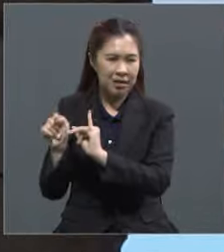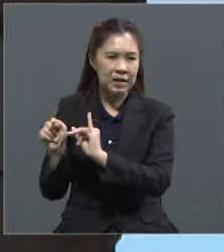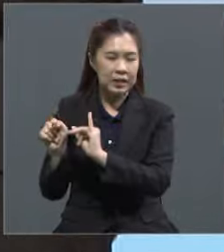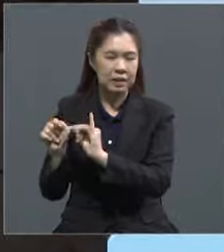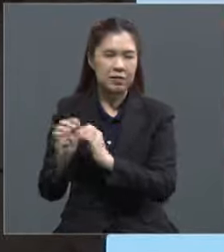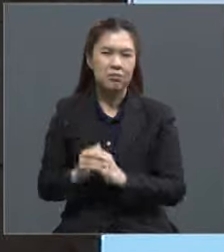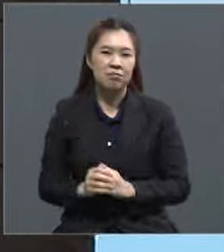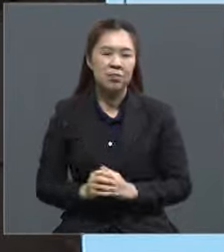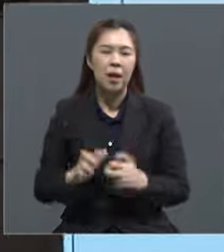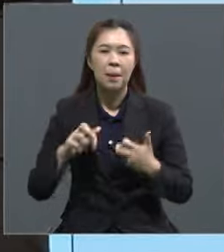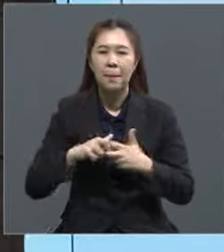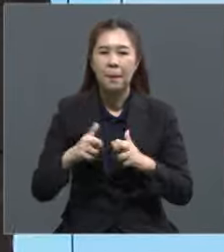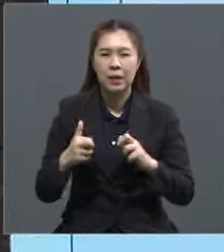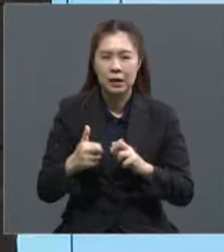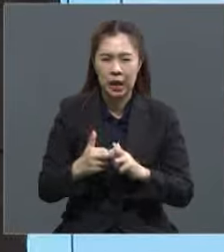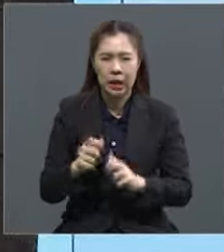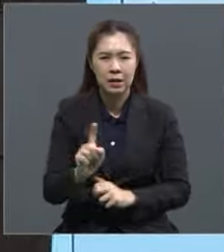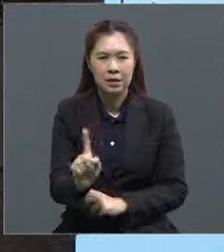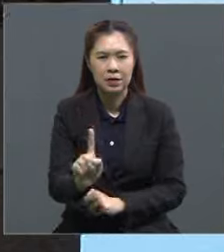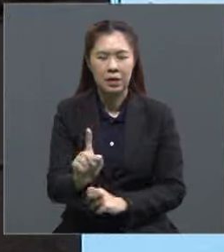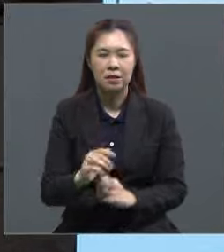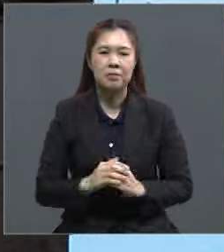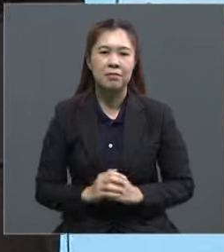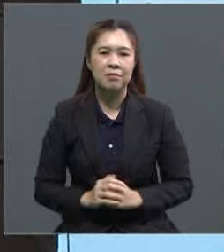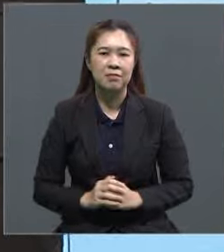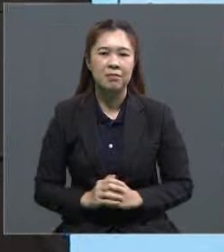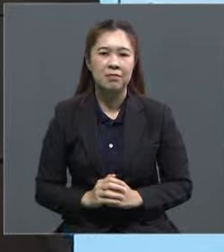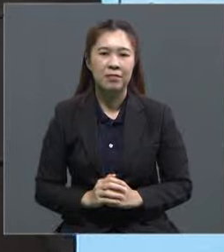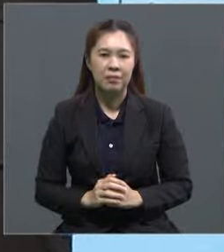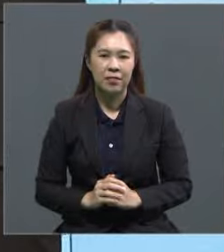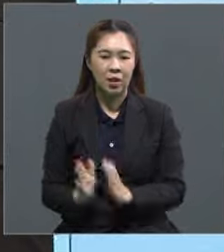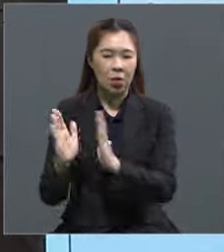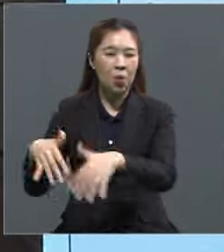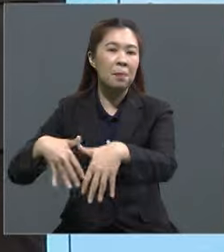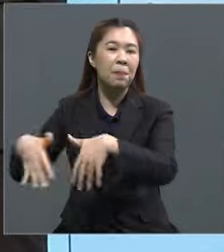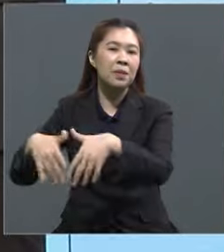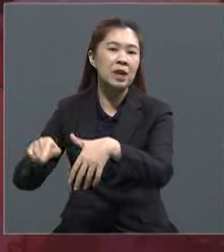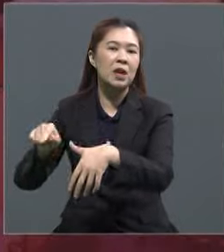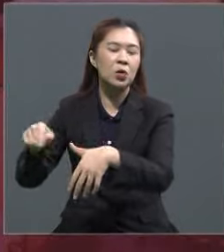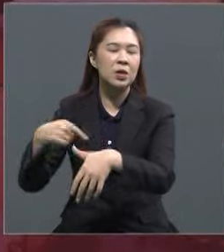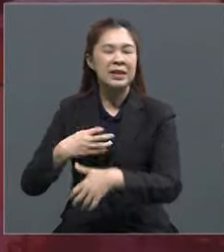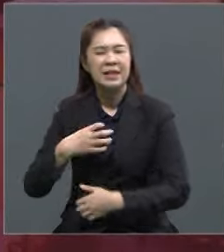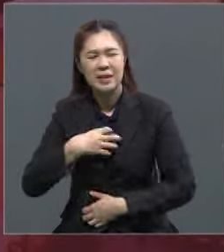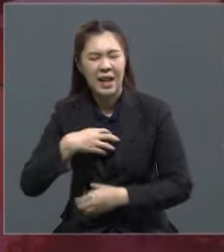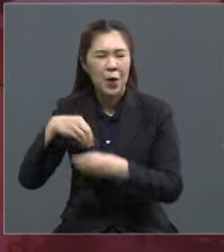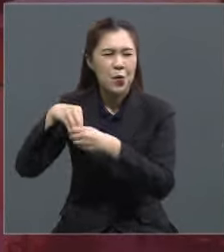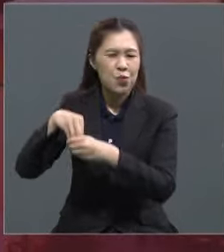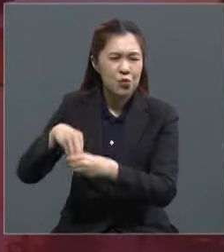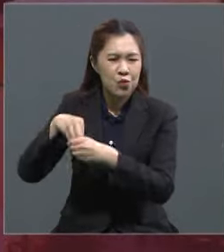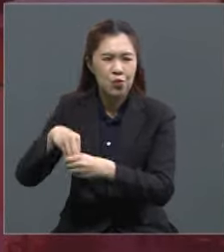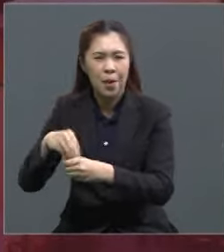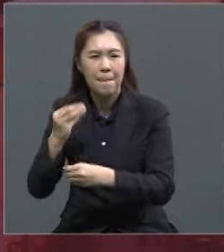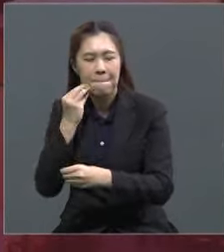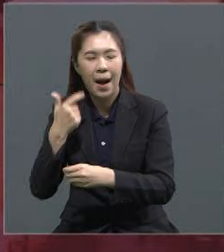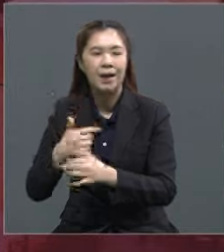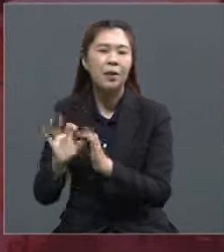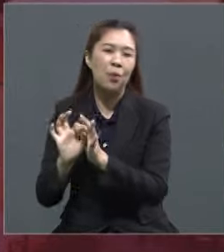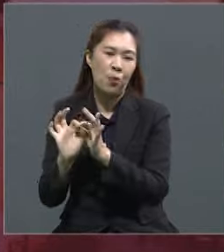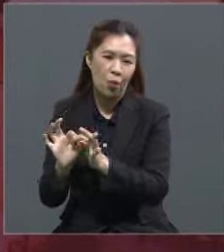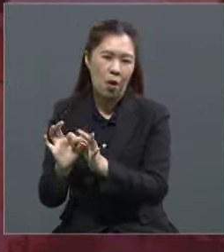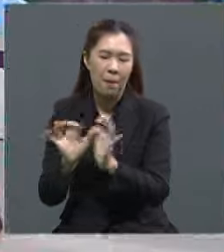ก็แต่ปัญหาส่วนหนึ่งก็จะเป็นปัญหาก็คือว่าพี่น้องประชาชนยังค่อนข้างที่จะติดบ้านก็เป็นห่วงบ้านก็ยังไม่อยากจะออกอะไรใน